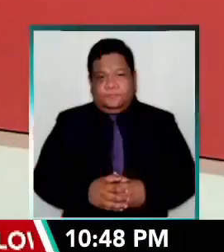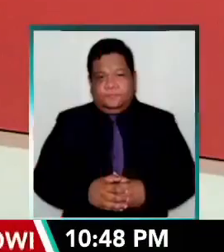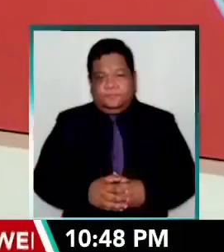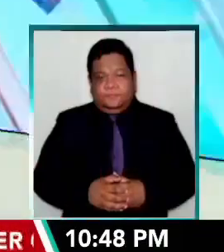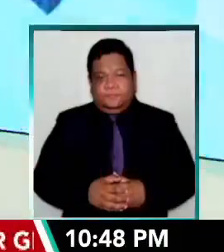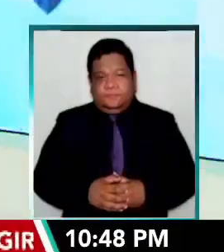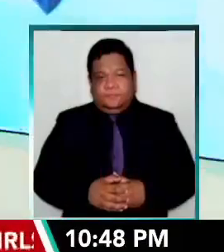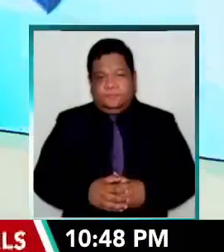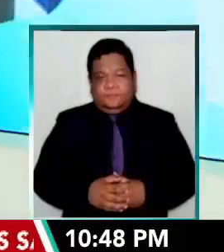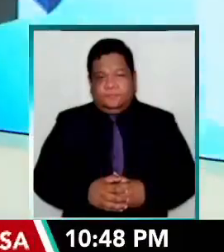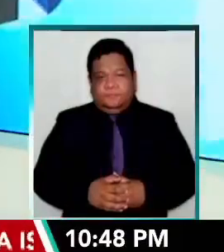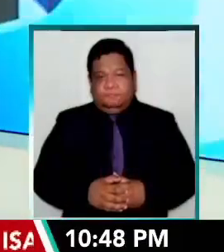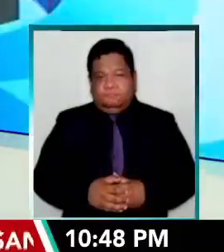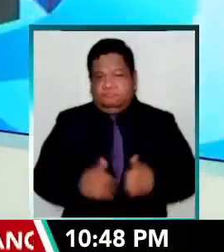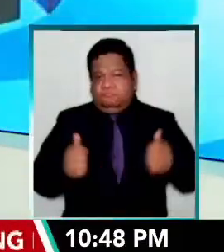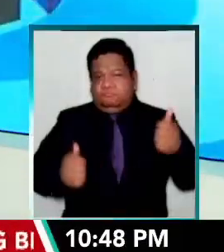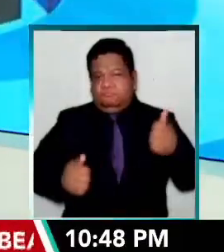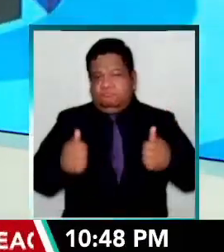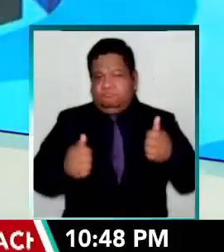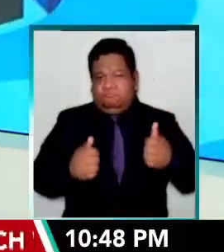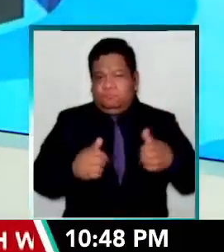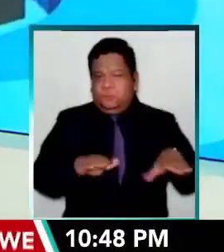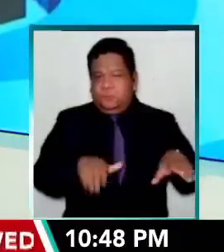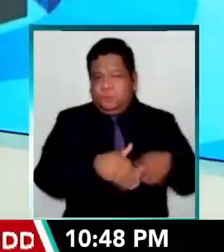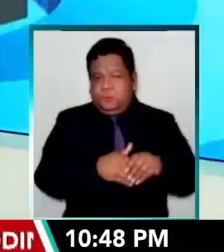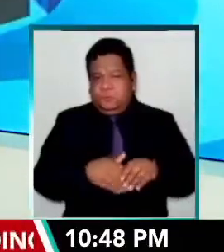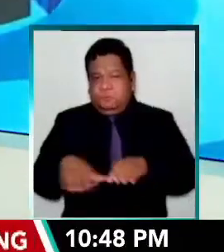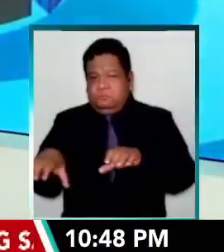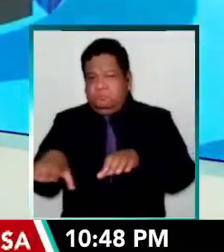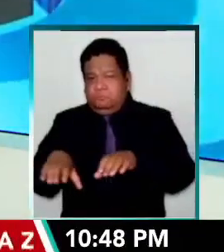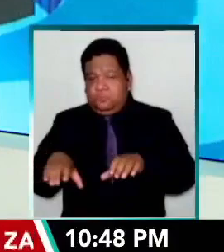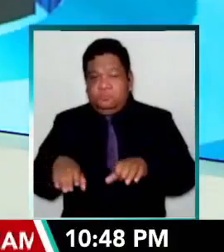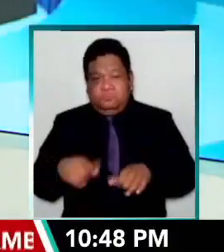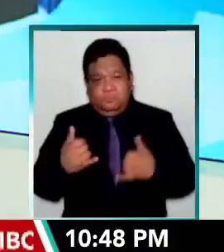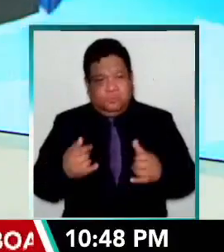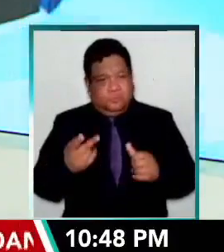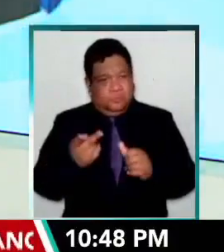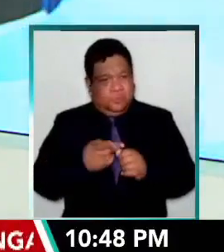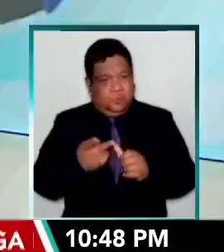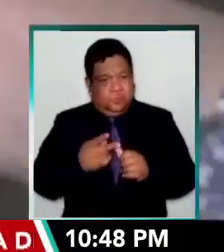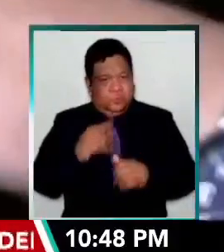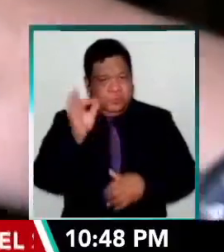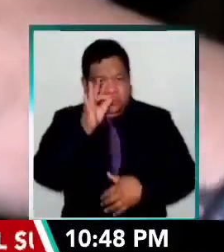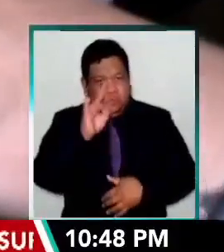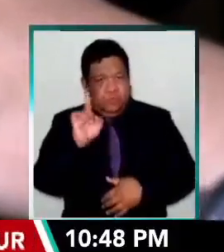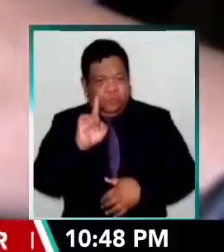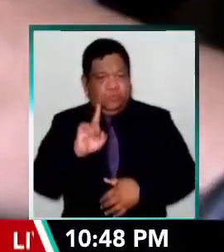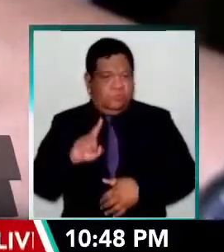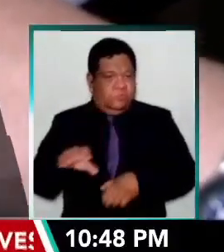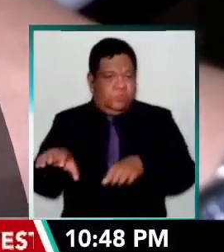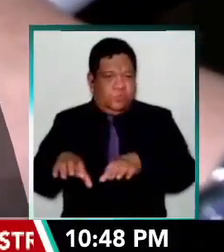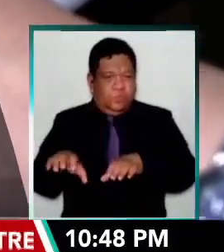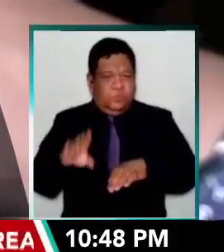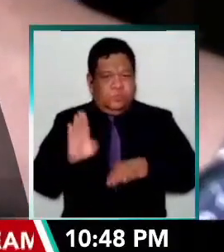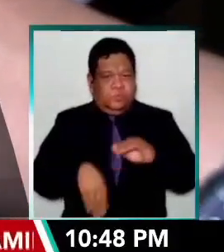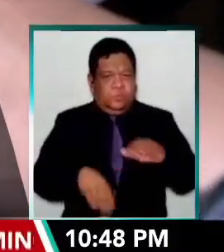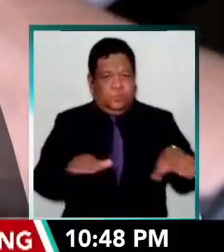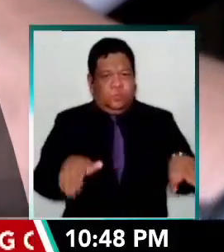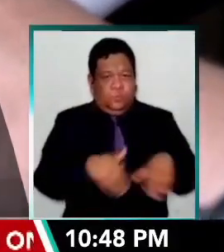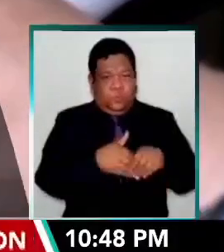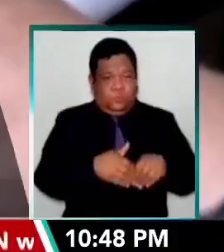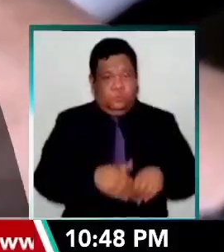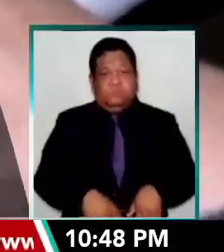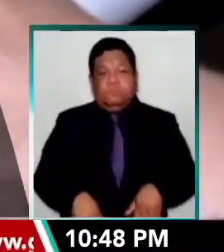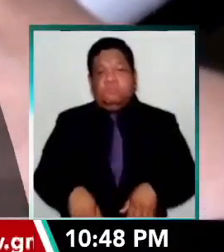Career o kasal, tila mas inuuna raw ng mga Pinoy ang career kaysa sa pagpapakasal. Ayon sa pag-aaral ng Commission on Population